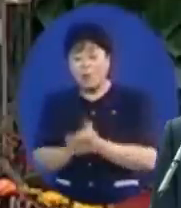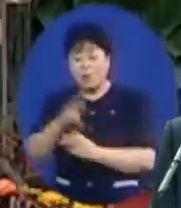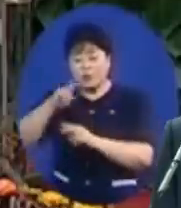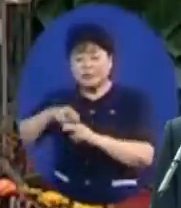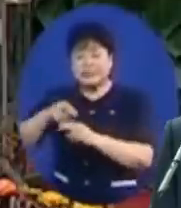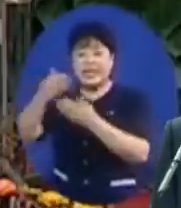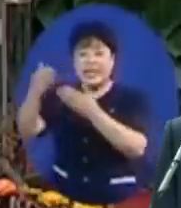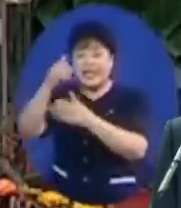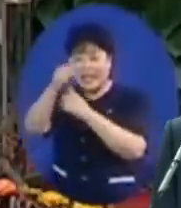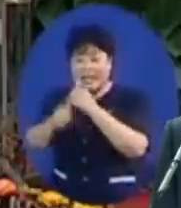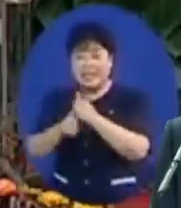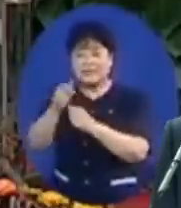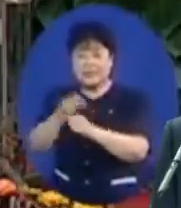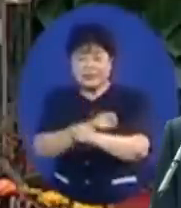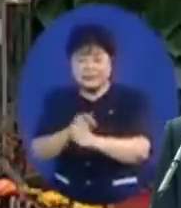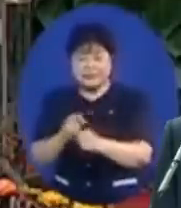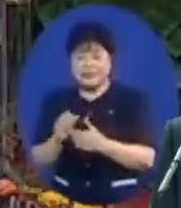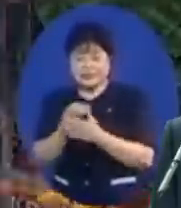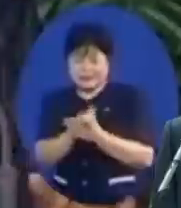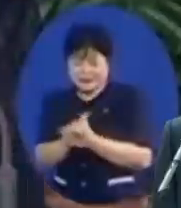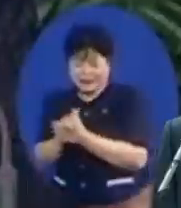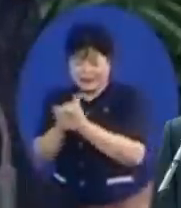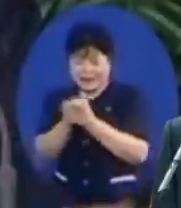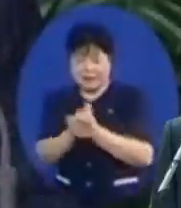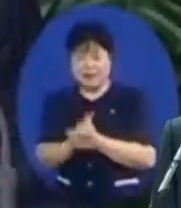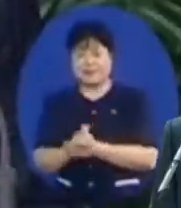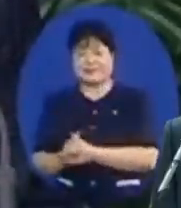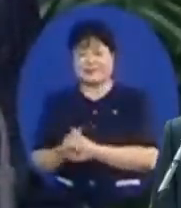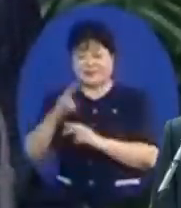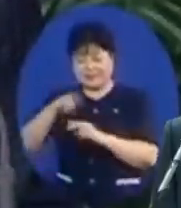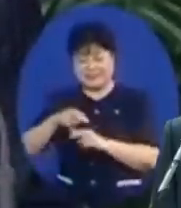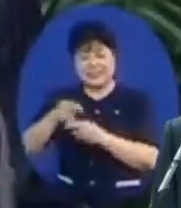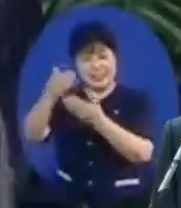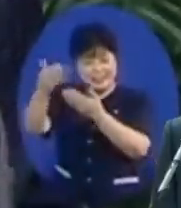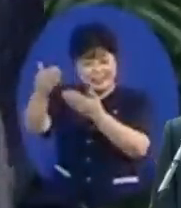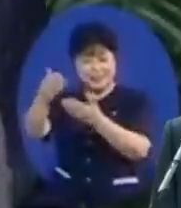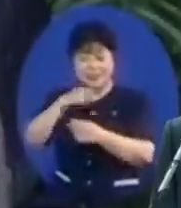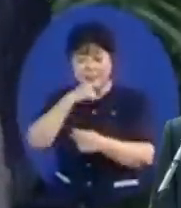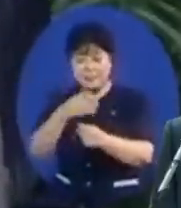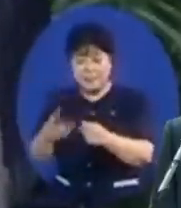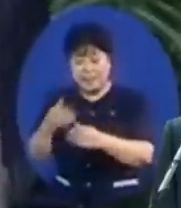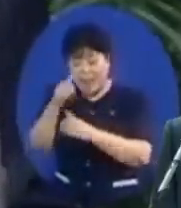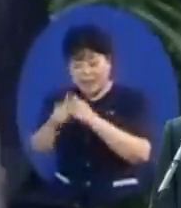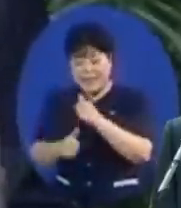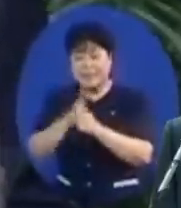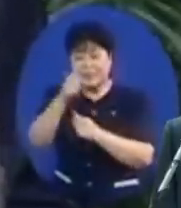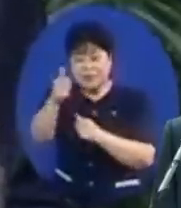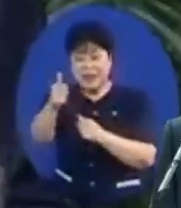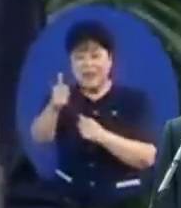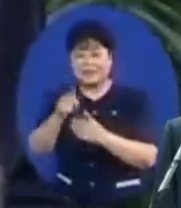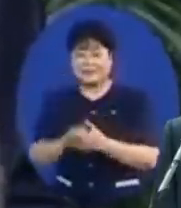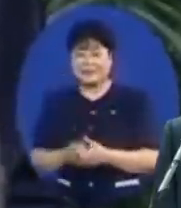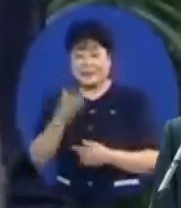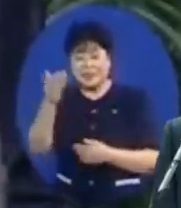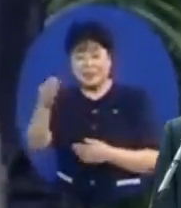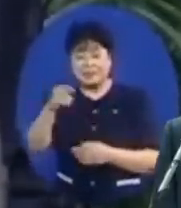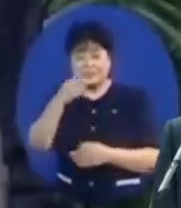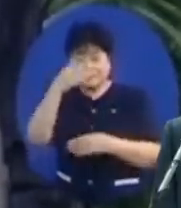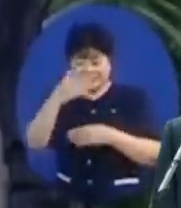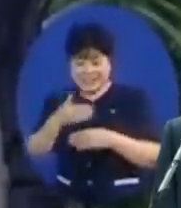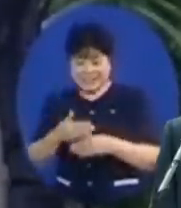것입니다. 하나님하고 특별히 더 가까워지려면 화목제를 드려서 그 피가 하나님과 여러분